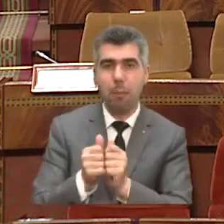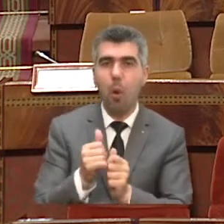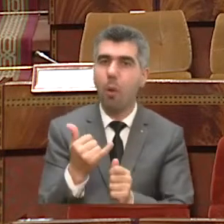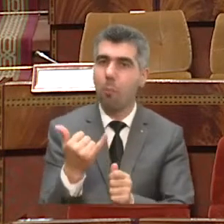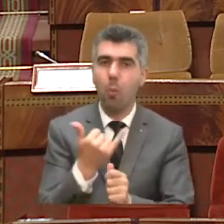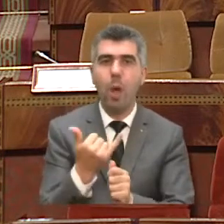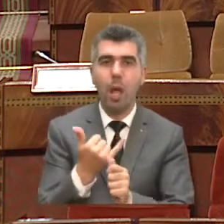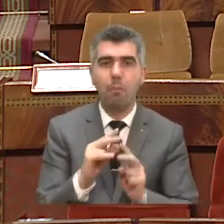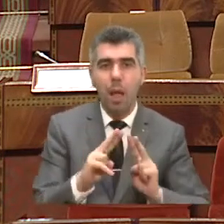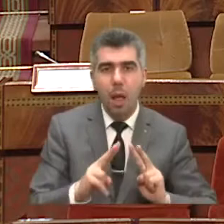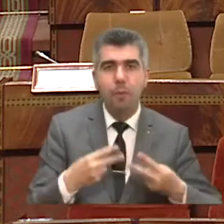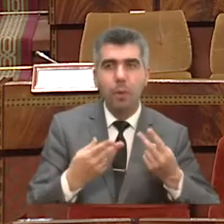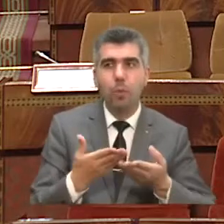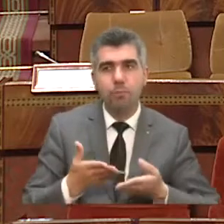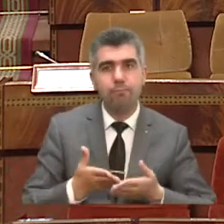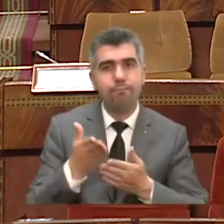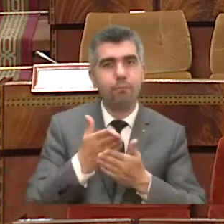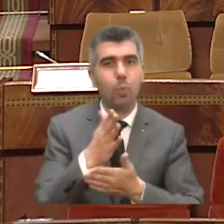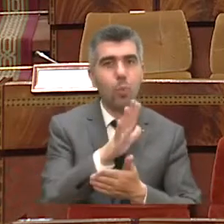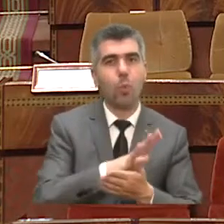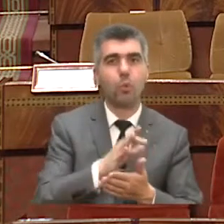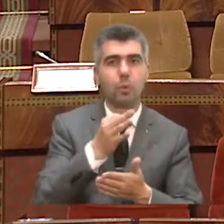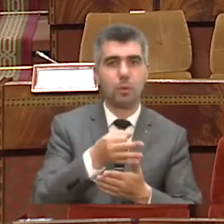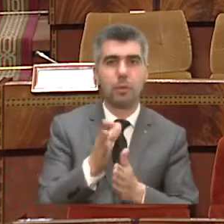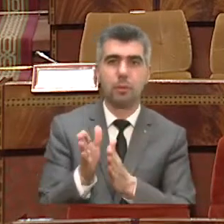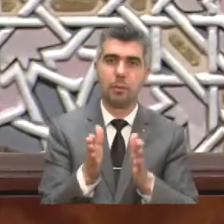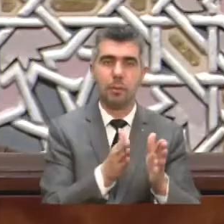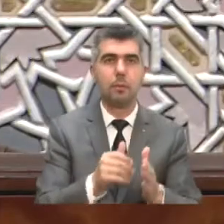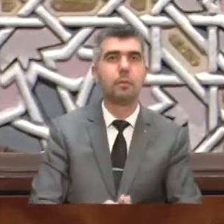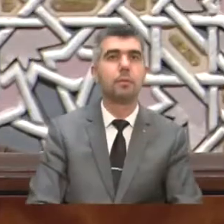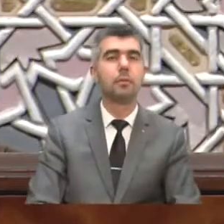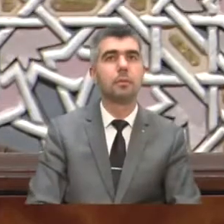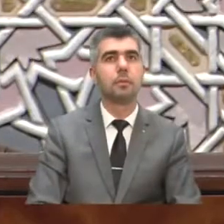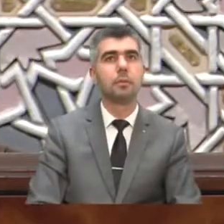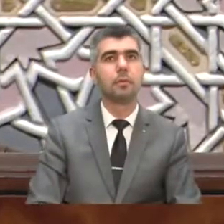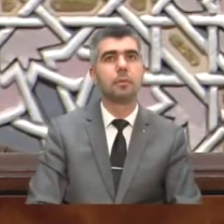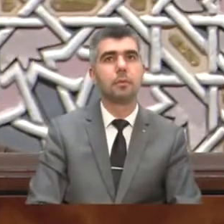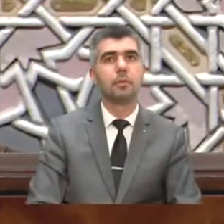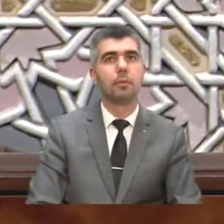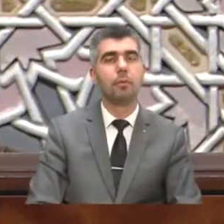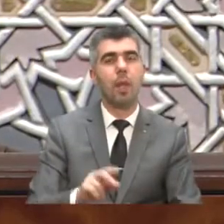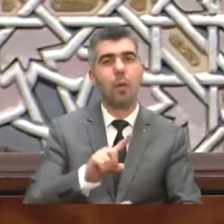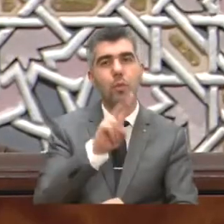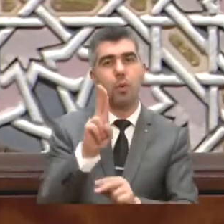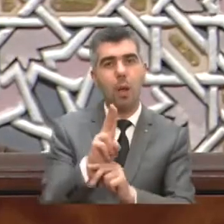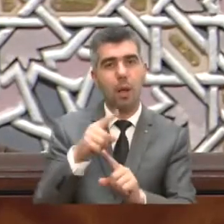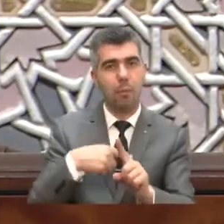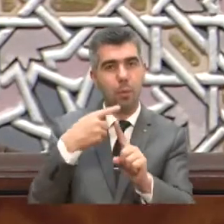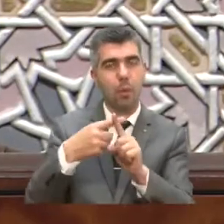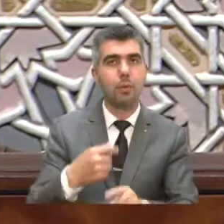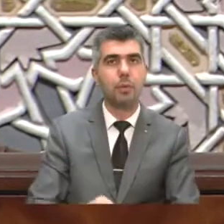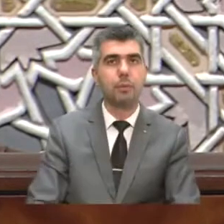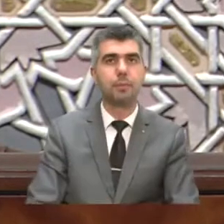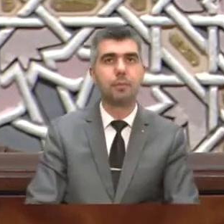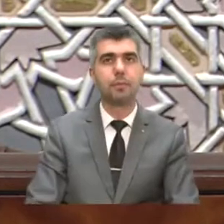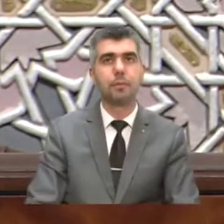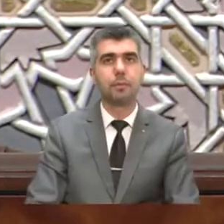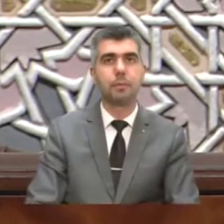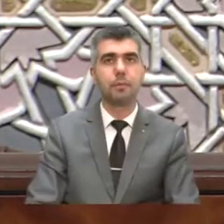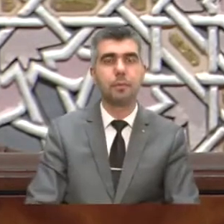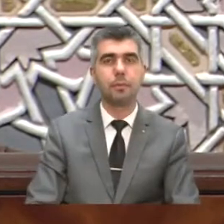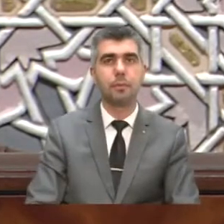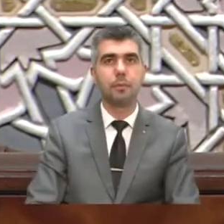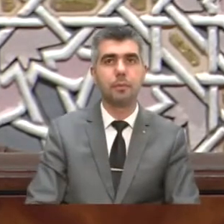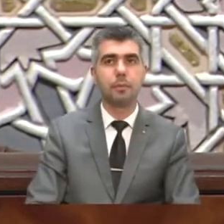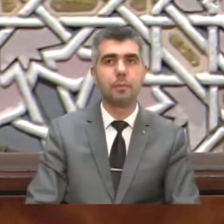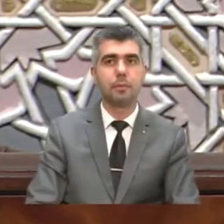توفر شويه ديال شكراً. ديال شكرا سيد الرئيس. شكرا سيدة النائبه. هل هناك من تعقيبات اضافيه هذا السؤال؟ تفضل